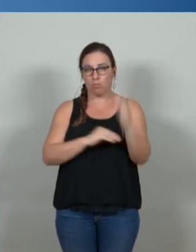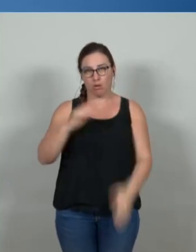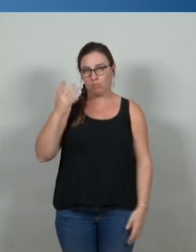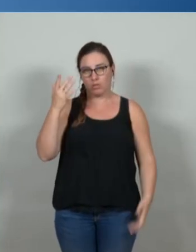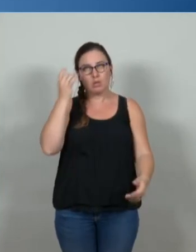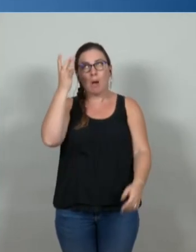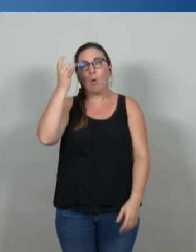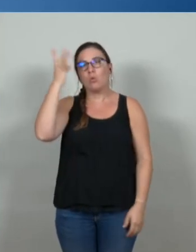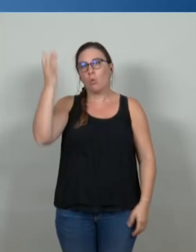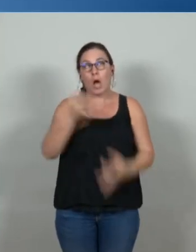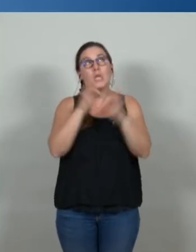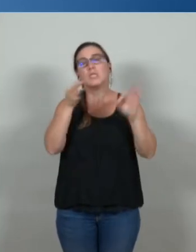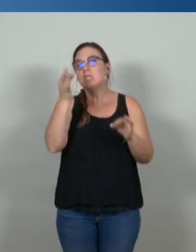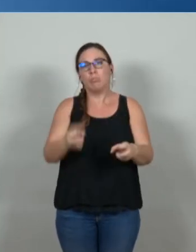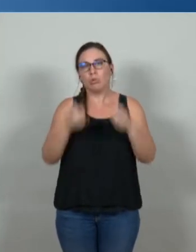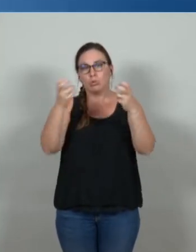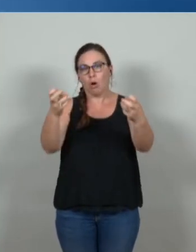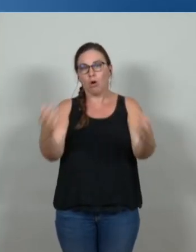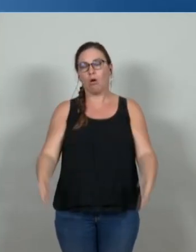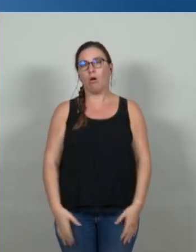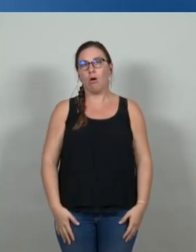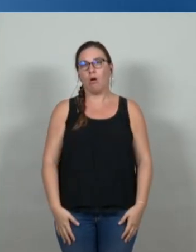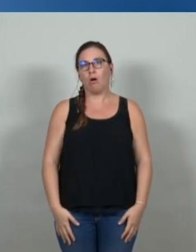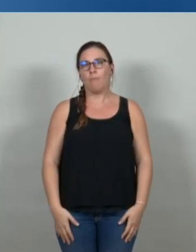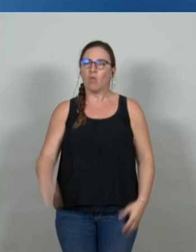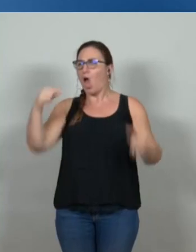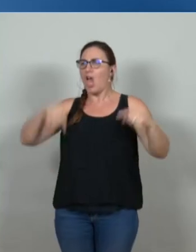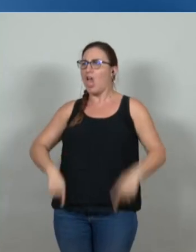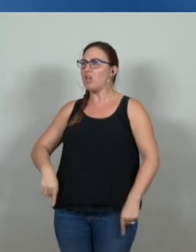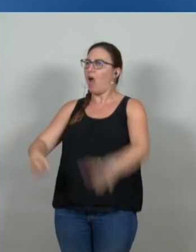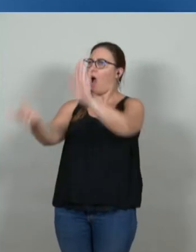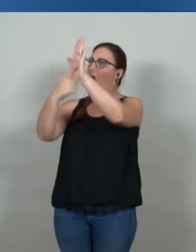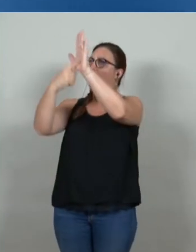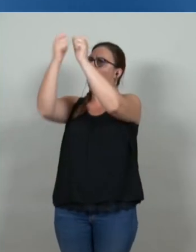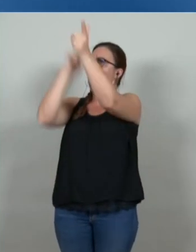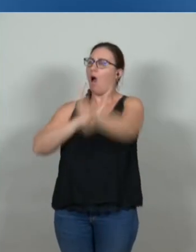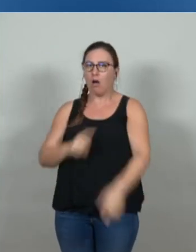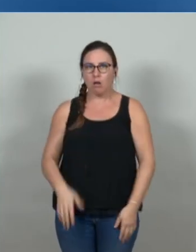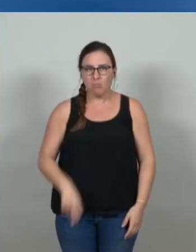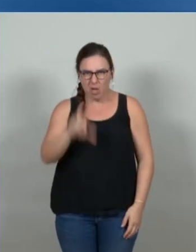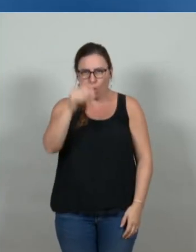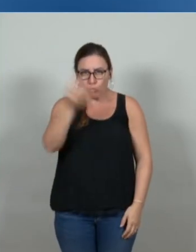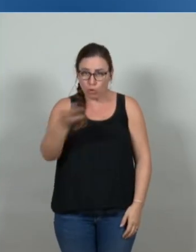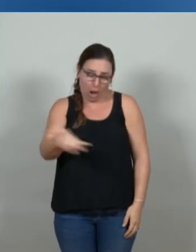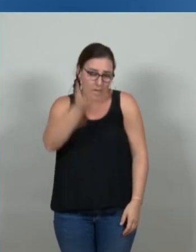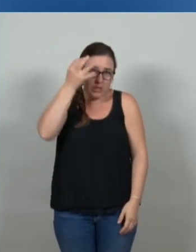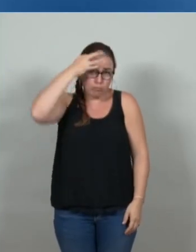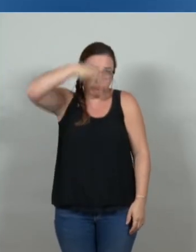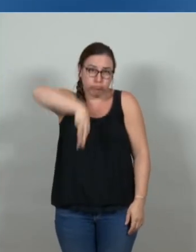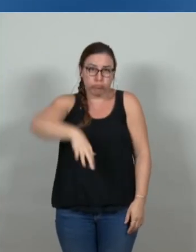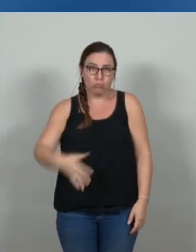augmenter de 10% lundi le faire payer à l'état allons-y gaiement je pense que vous avez dû dire 30 % même tant qu'on y est